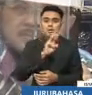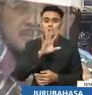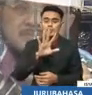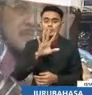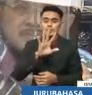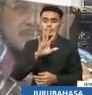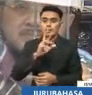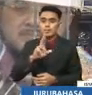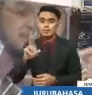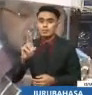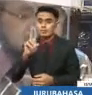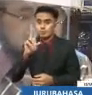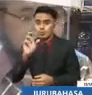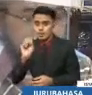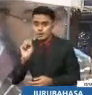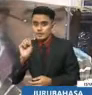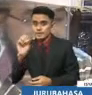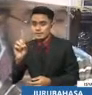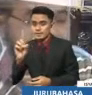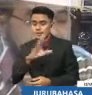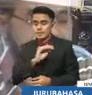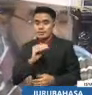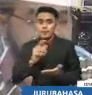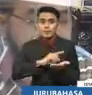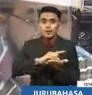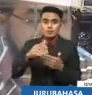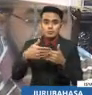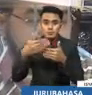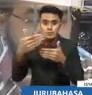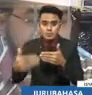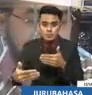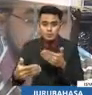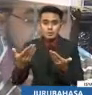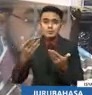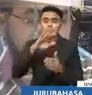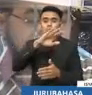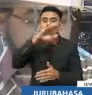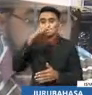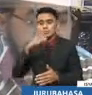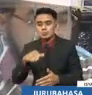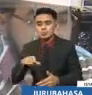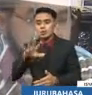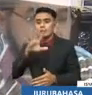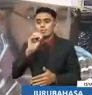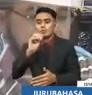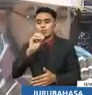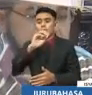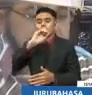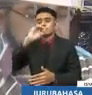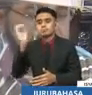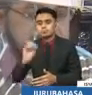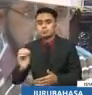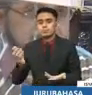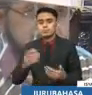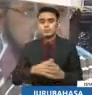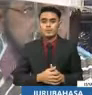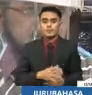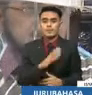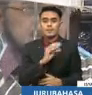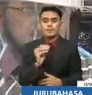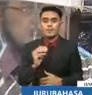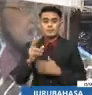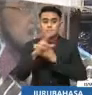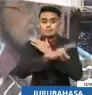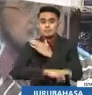Rp6.000 us dan Minggu berikutnya ia susuk 54.com Hai ada satu lagi Allah